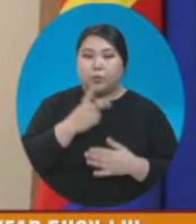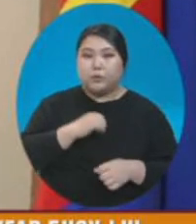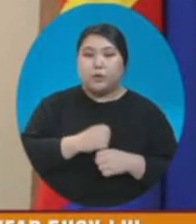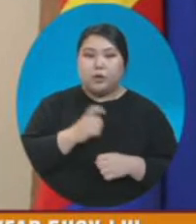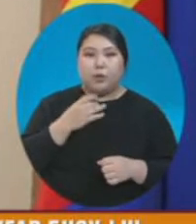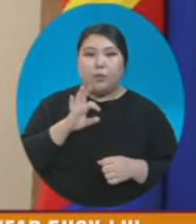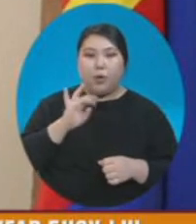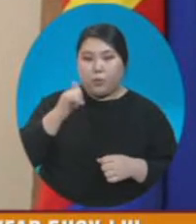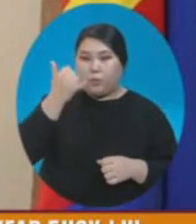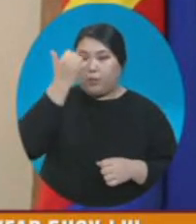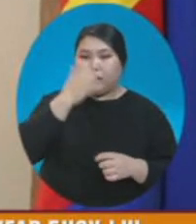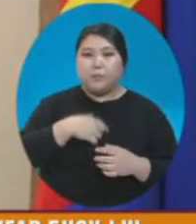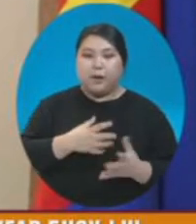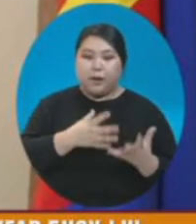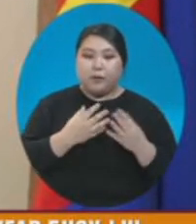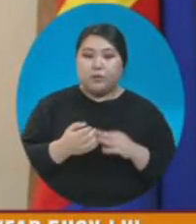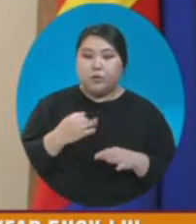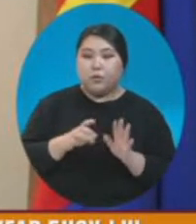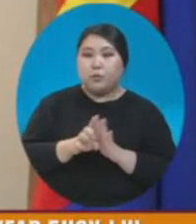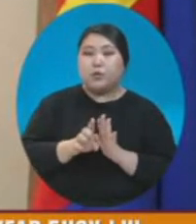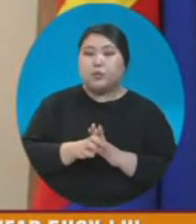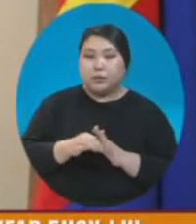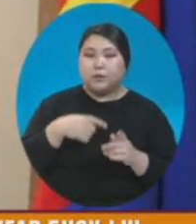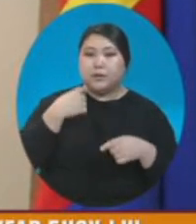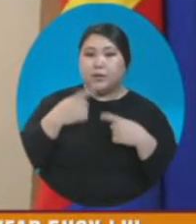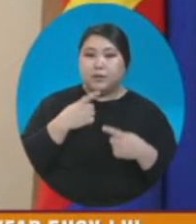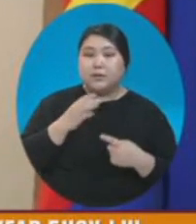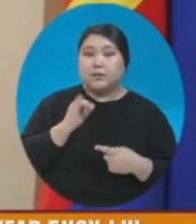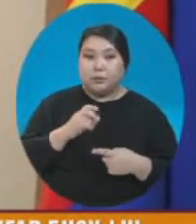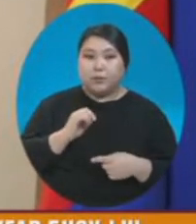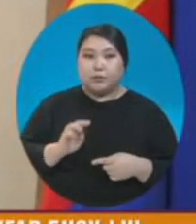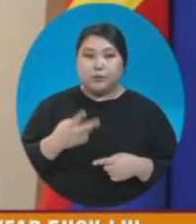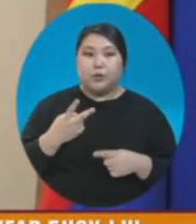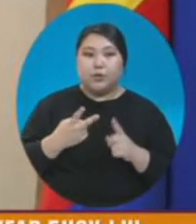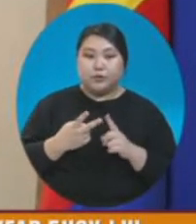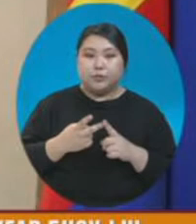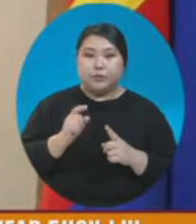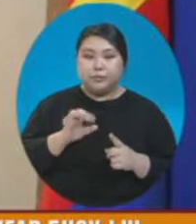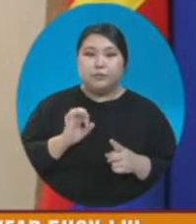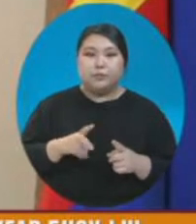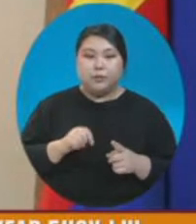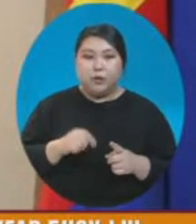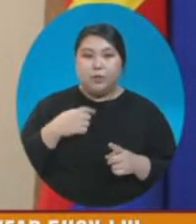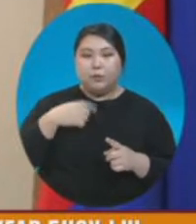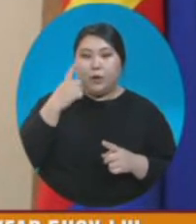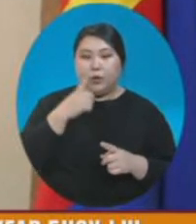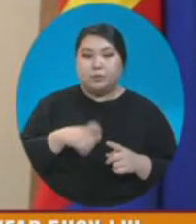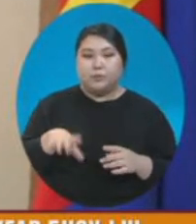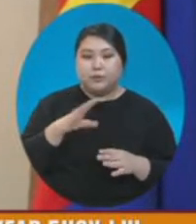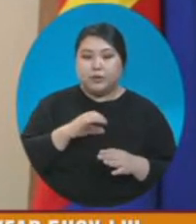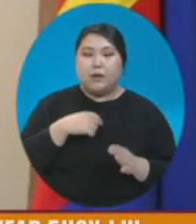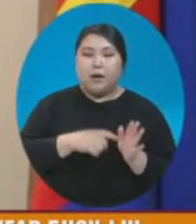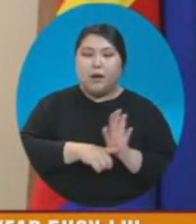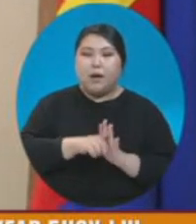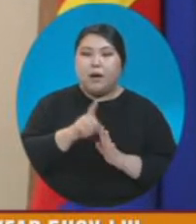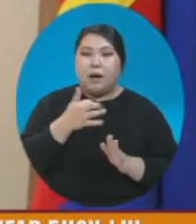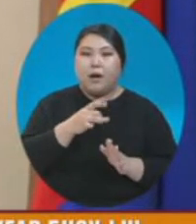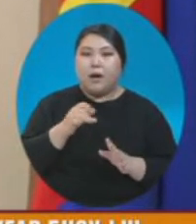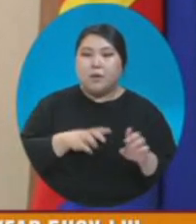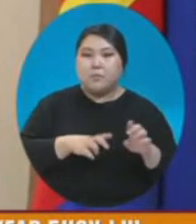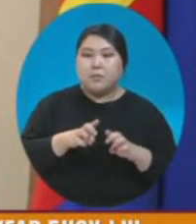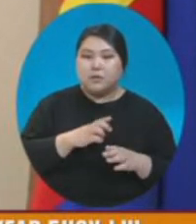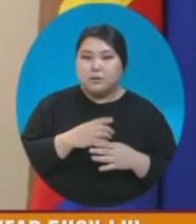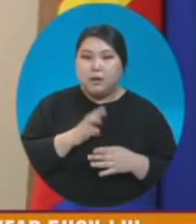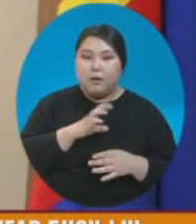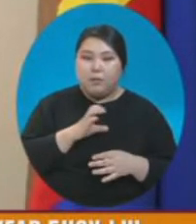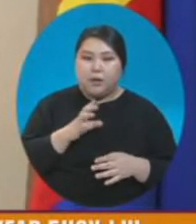оюун ухааныг учрын юм болцоонтэй ярилцсан. За хоёрт нь бол Монголын одоо стартап компани гарааны бизнесүүдийг